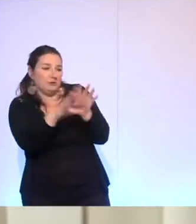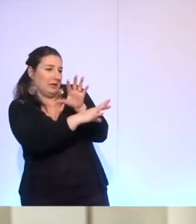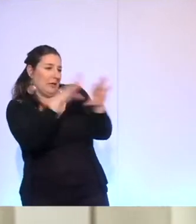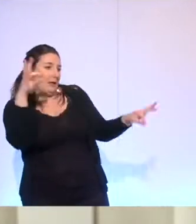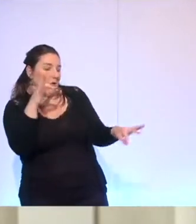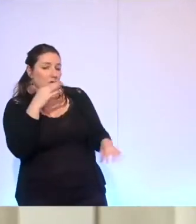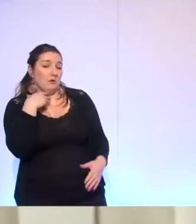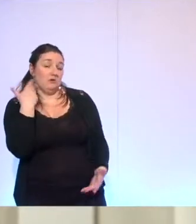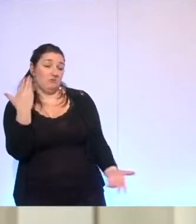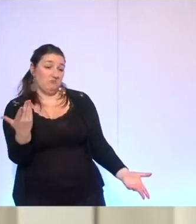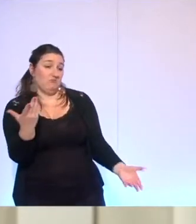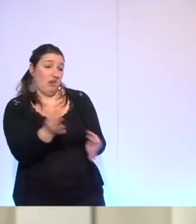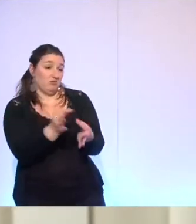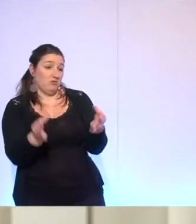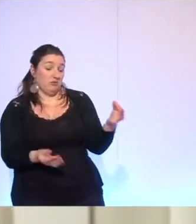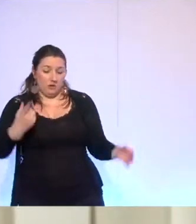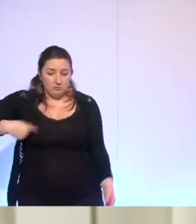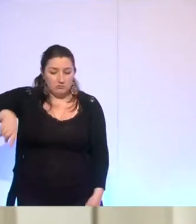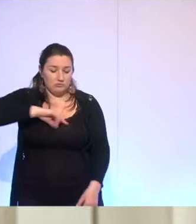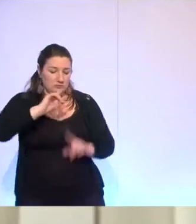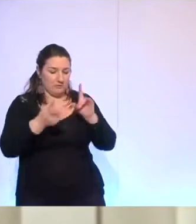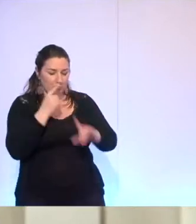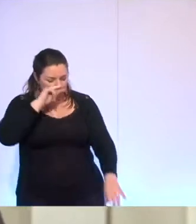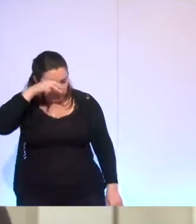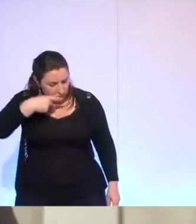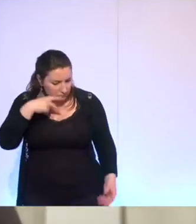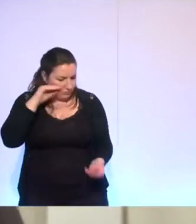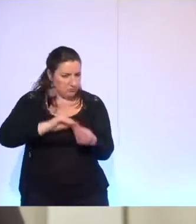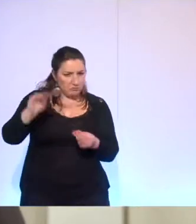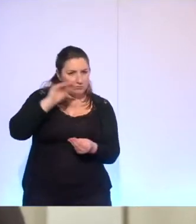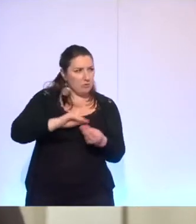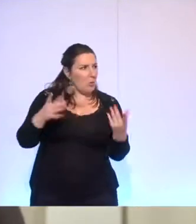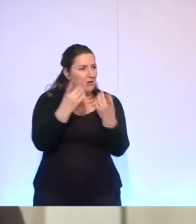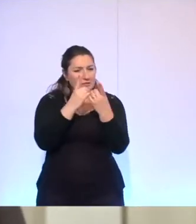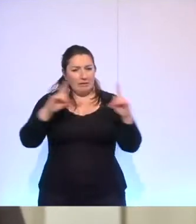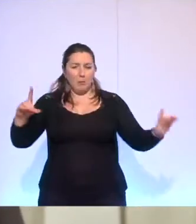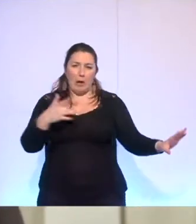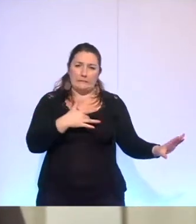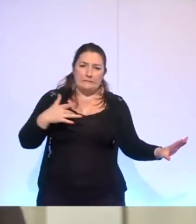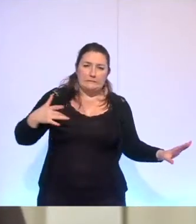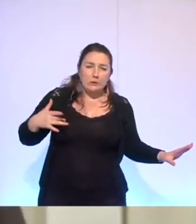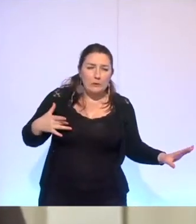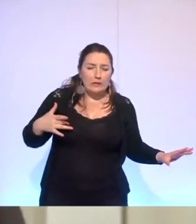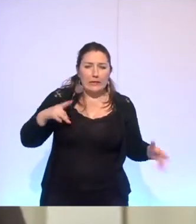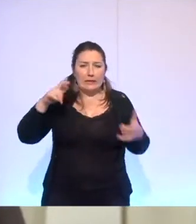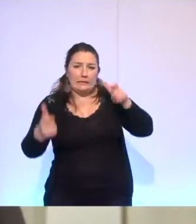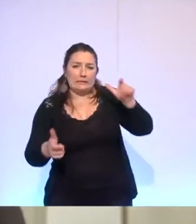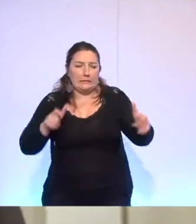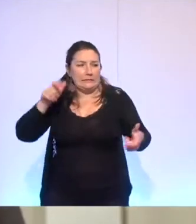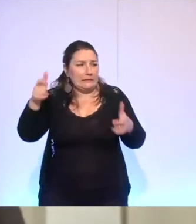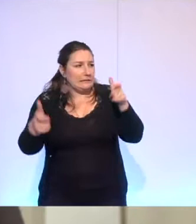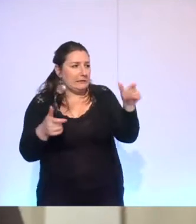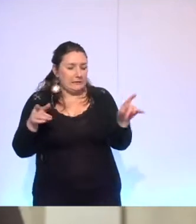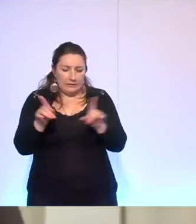nous interroger sur la santé de notre démocratie et sur les moyens